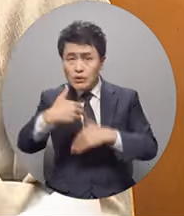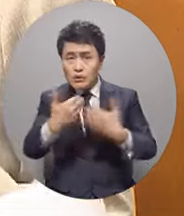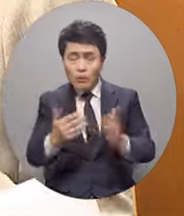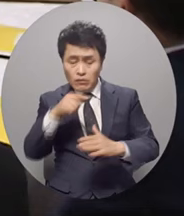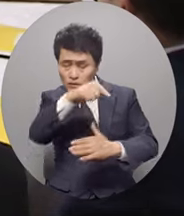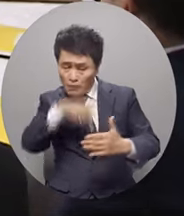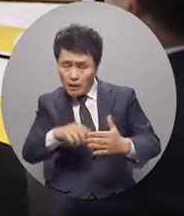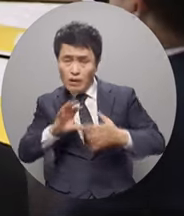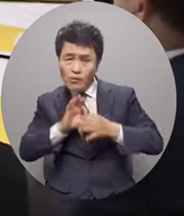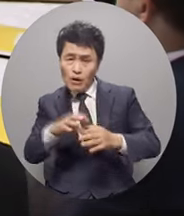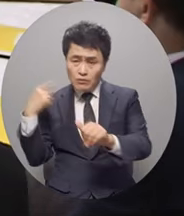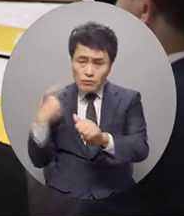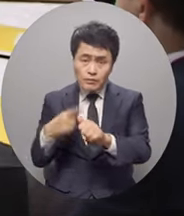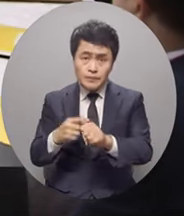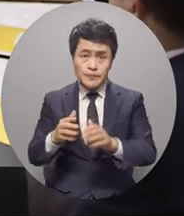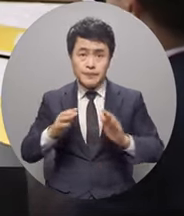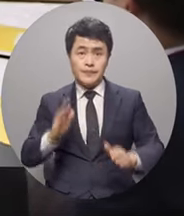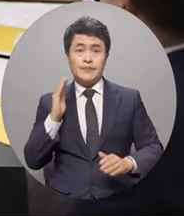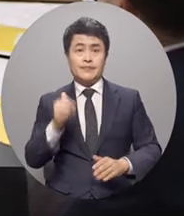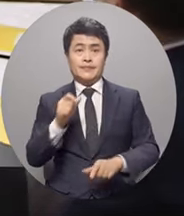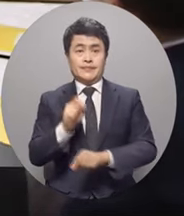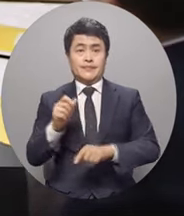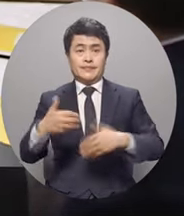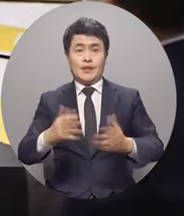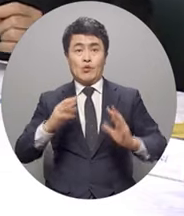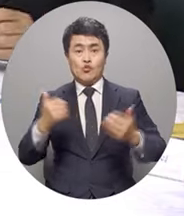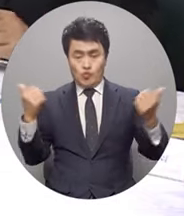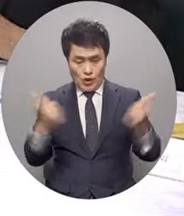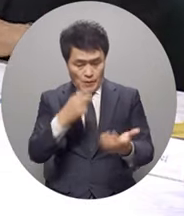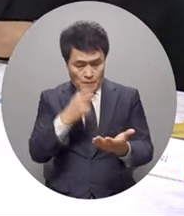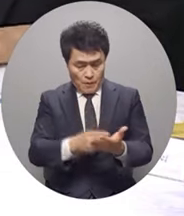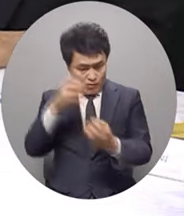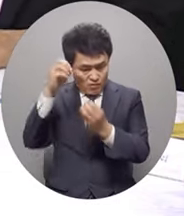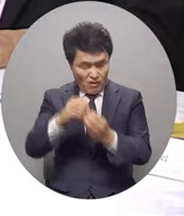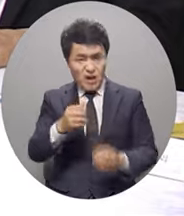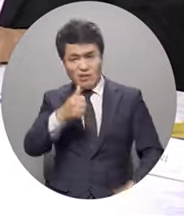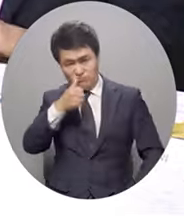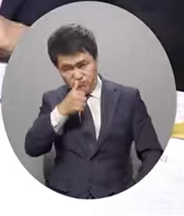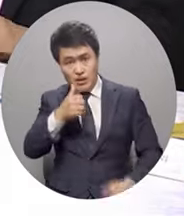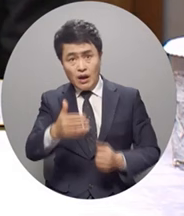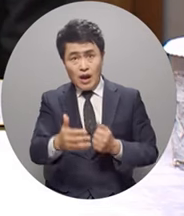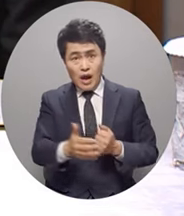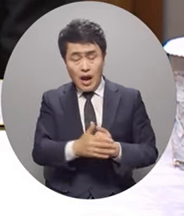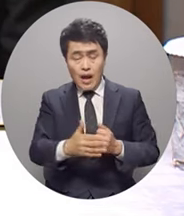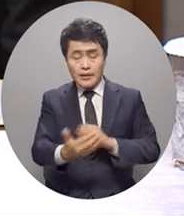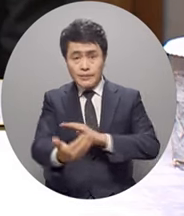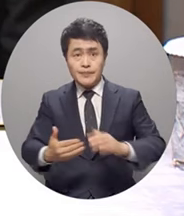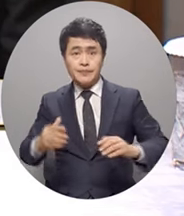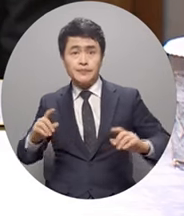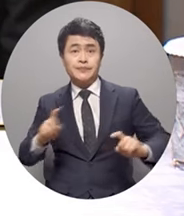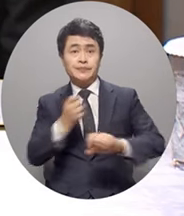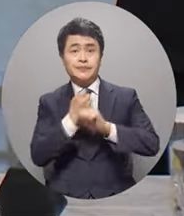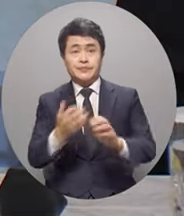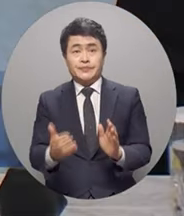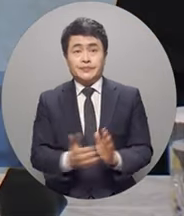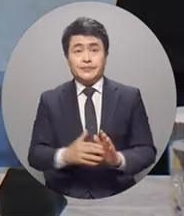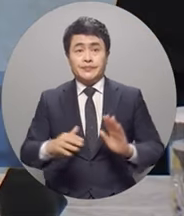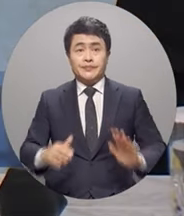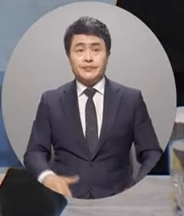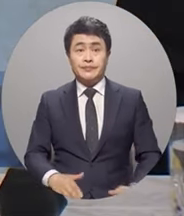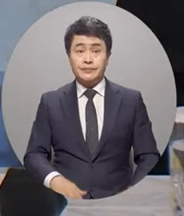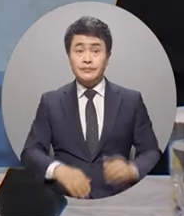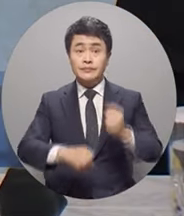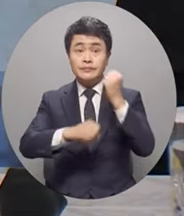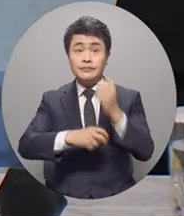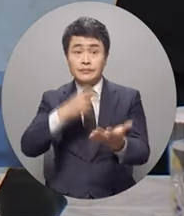펼치겠다는 계획입니다. 대통령실은 국회가 법과 관례를 무시하고 있다고 전초전을 벌였습니다. 헌법